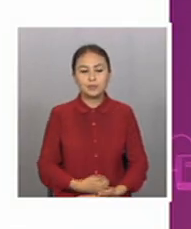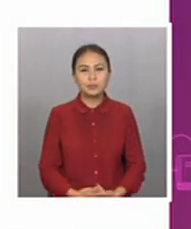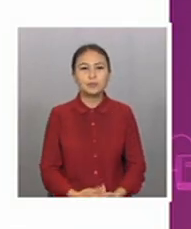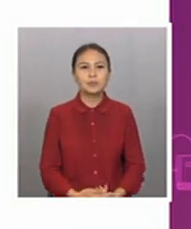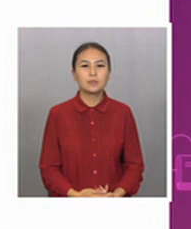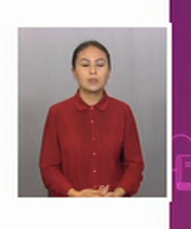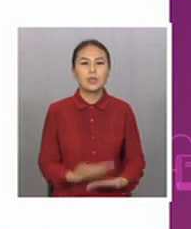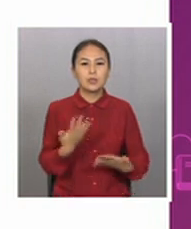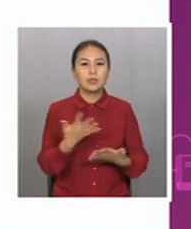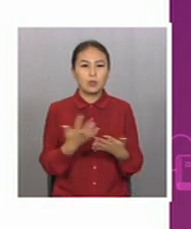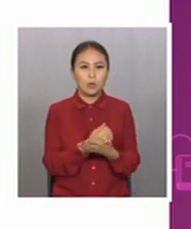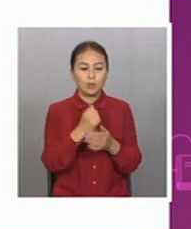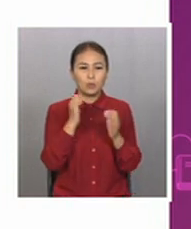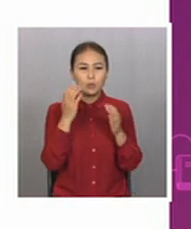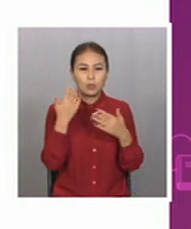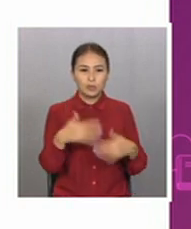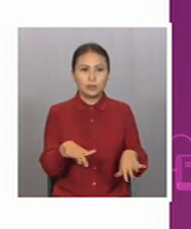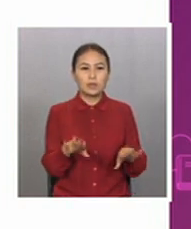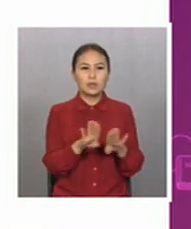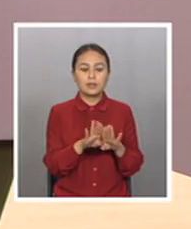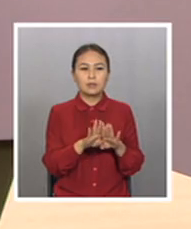Тауып болсақ, кестеге салып көреміз.